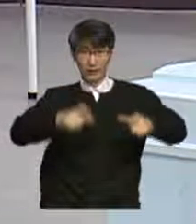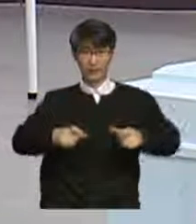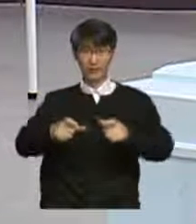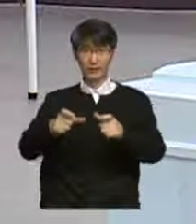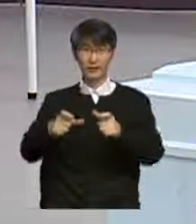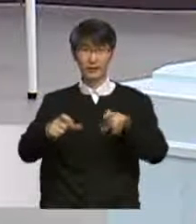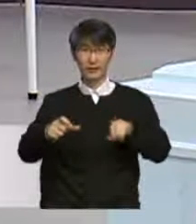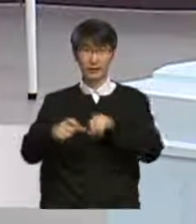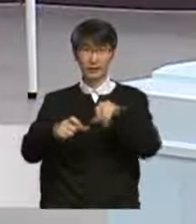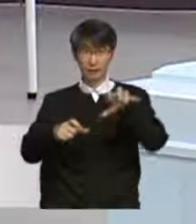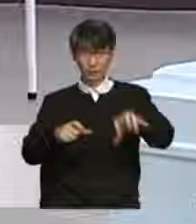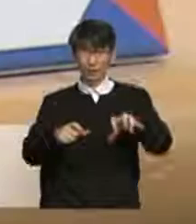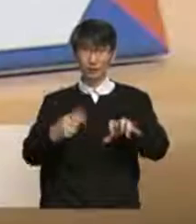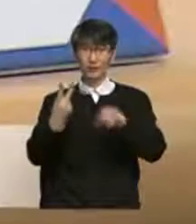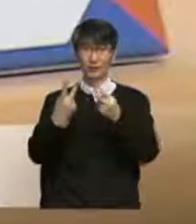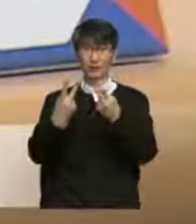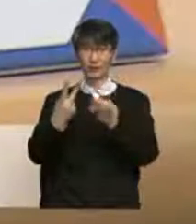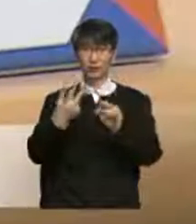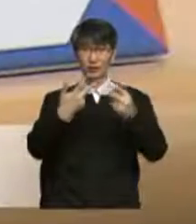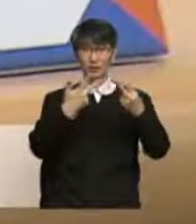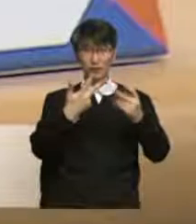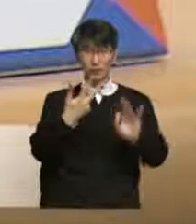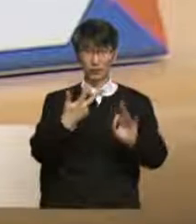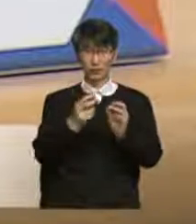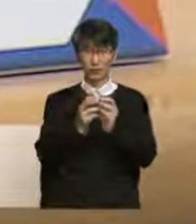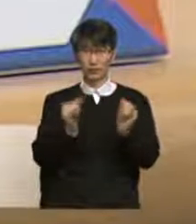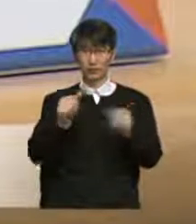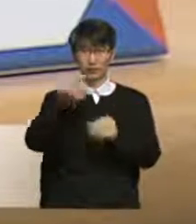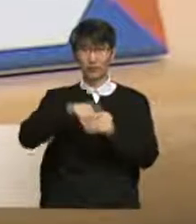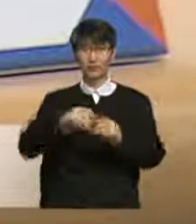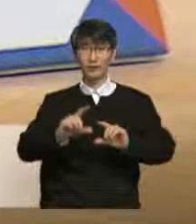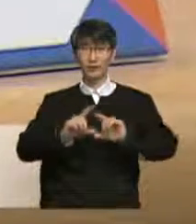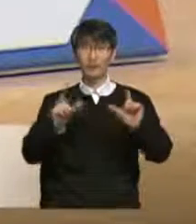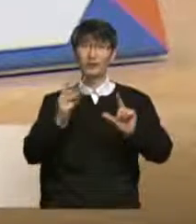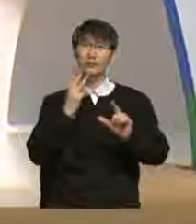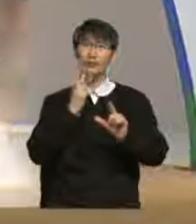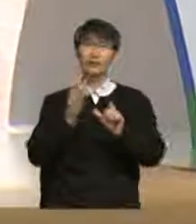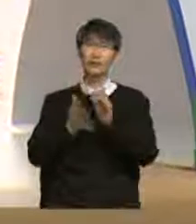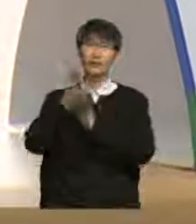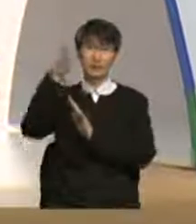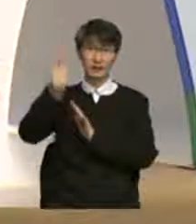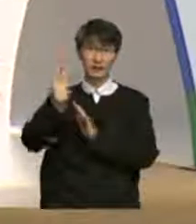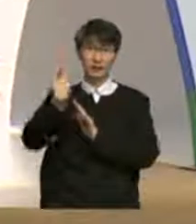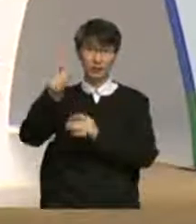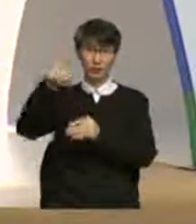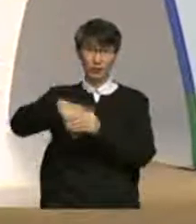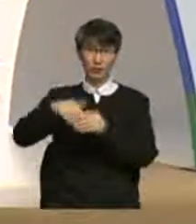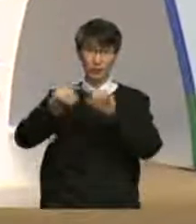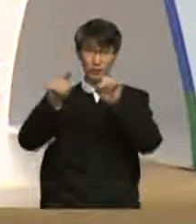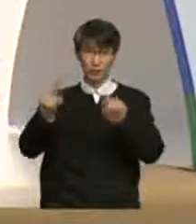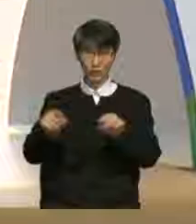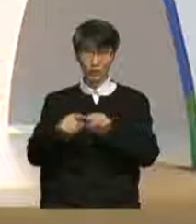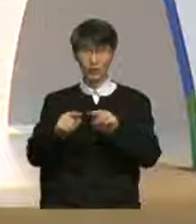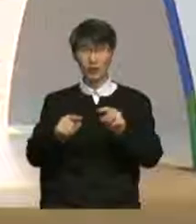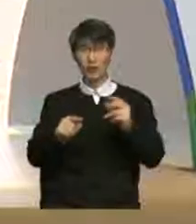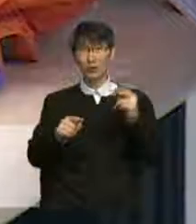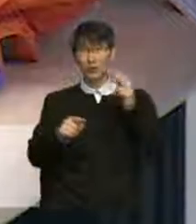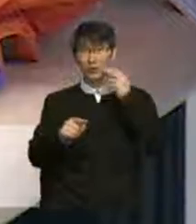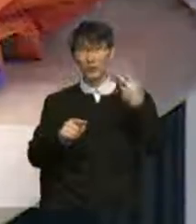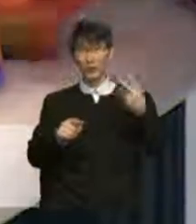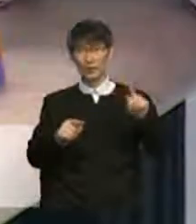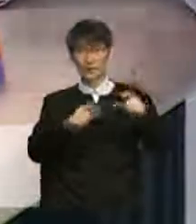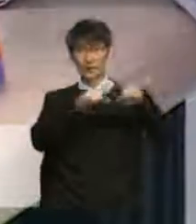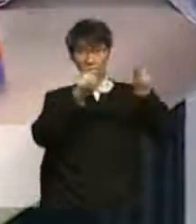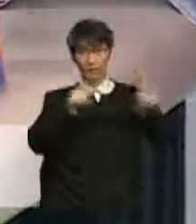거주하는 잠실본동과 2동, 7동 주민들은 투표 당일 서울시장 후보가 기재된 투표용지와 송파구의회 라